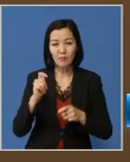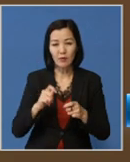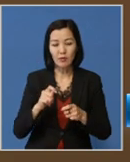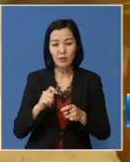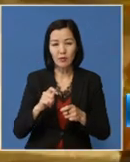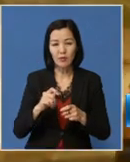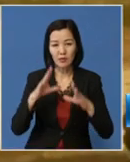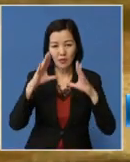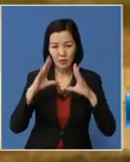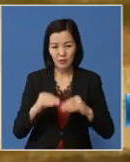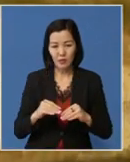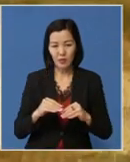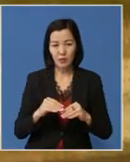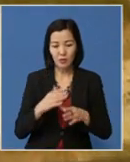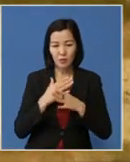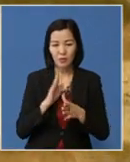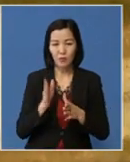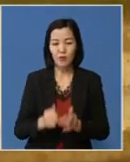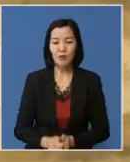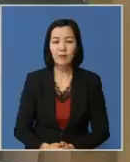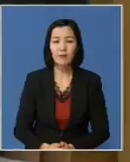отты сөндіруге септігін тигізетінін айтады.